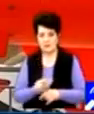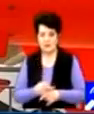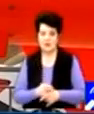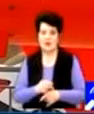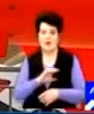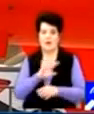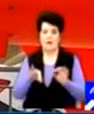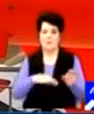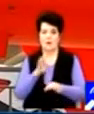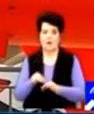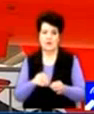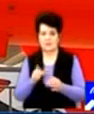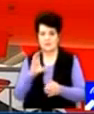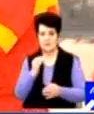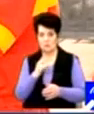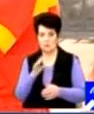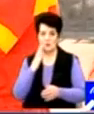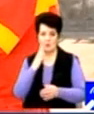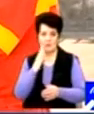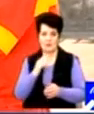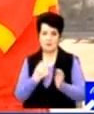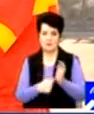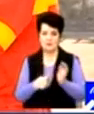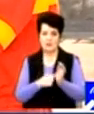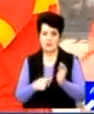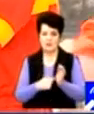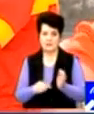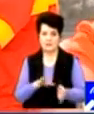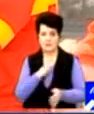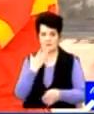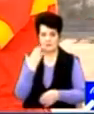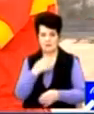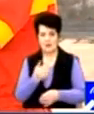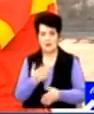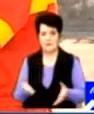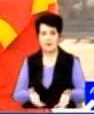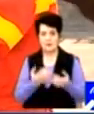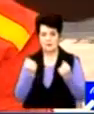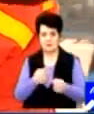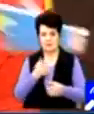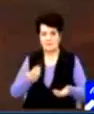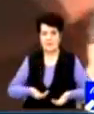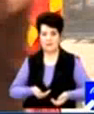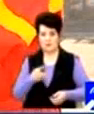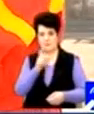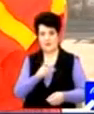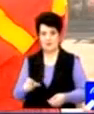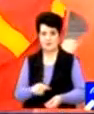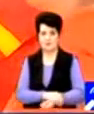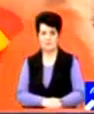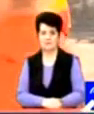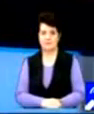lansarea proiectului, însă, echipajele SMURD România au avut 60 de misiuni peste Prut pentru salvarea de vieți omenești.